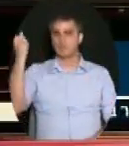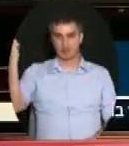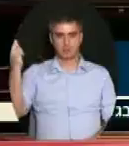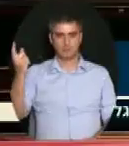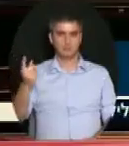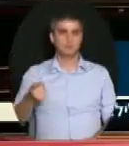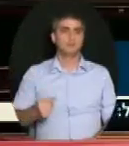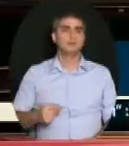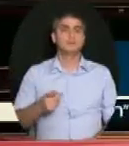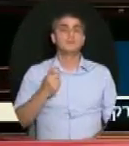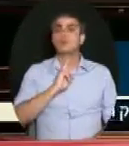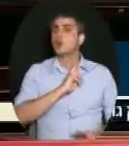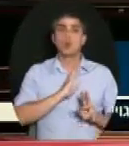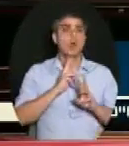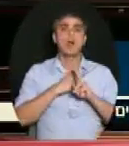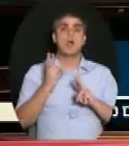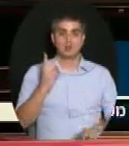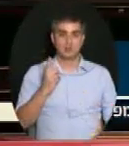שיודעים. כן. לא רק